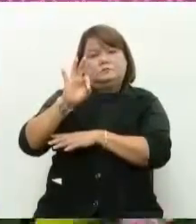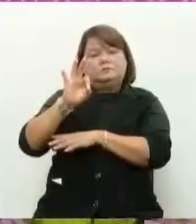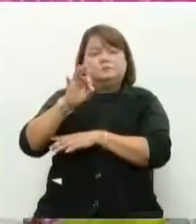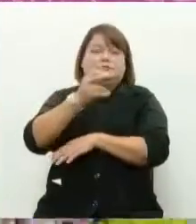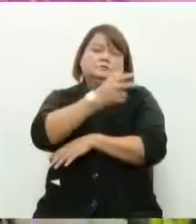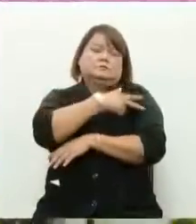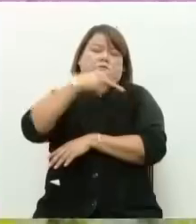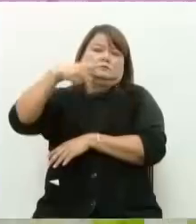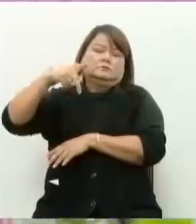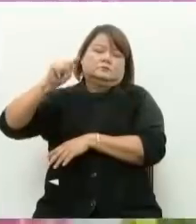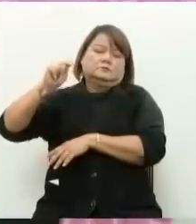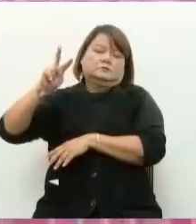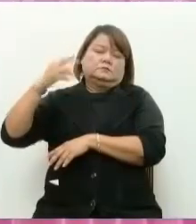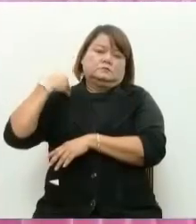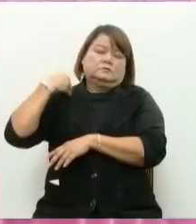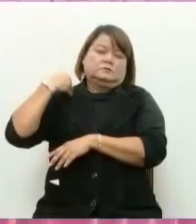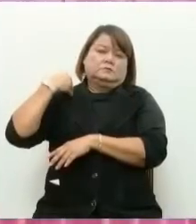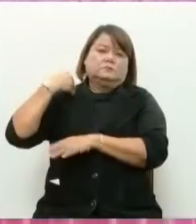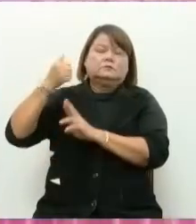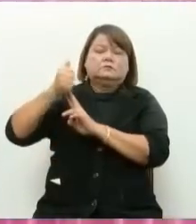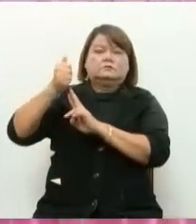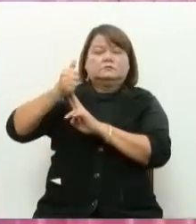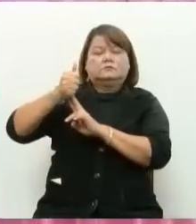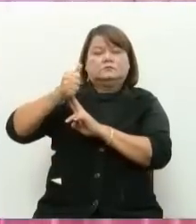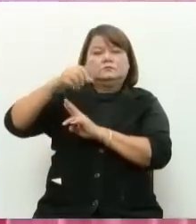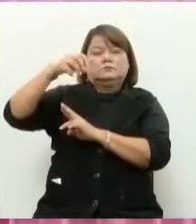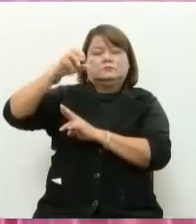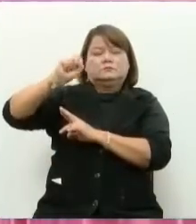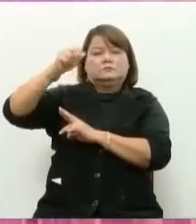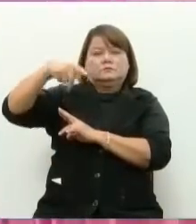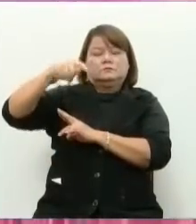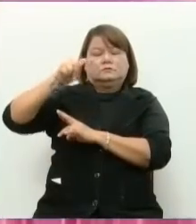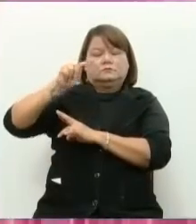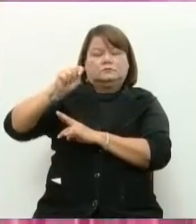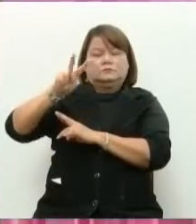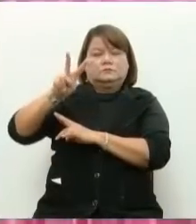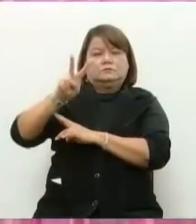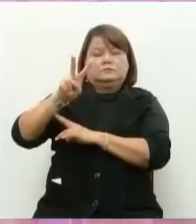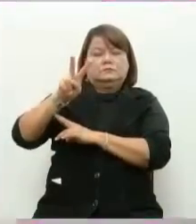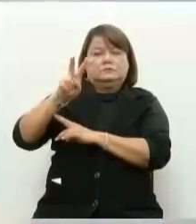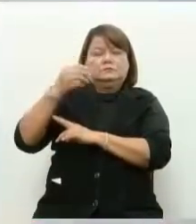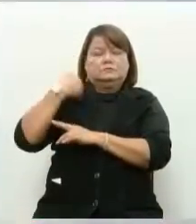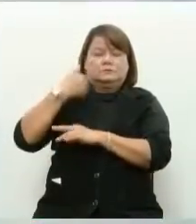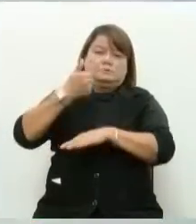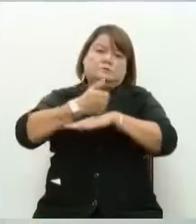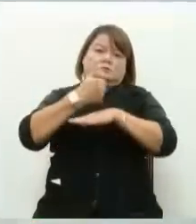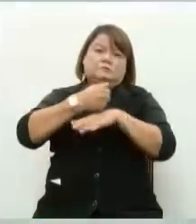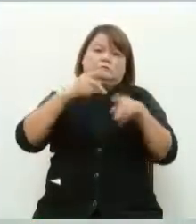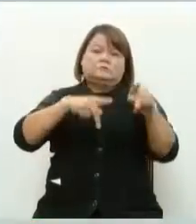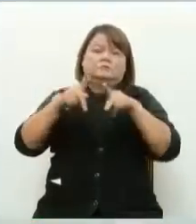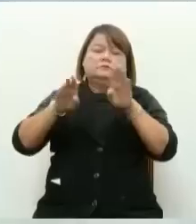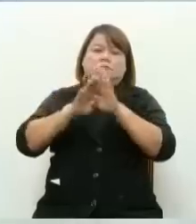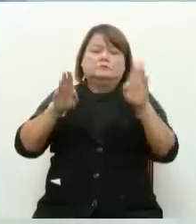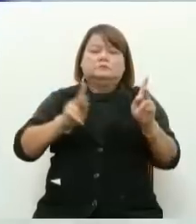ร.พัฒนะทวีดลรองเลขาธิการคณะกรรมการการศึกษาขั้นพื้นฐานเป็นประธานพิธีเปิดกิจก